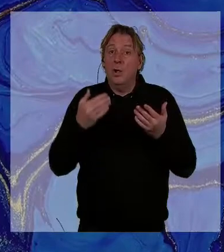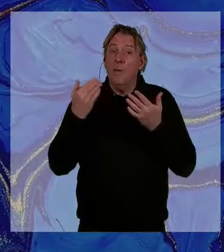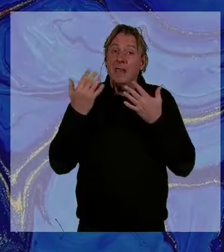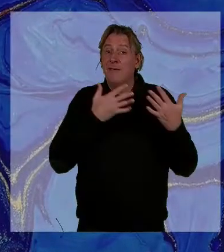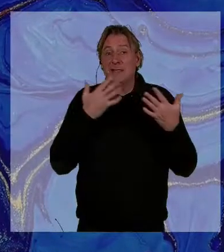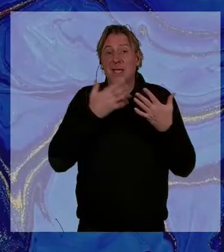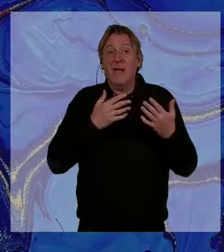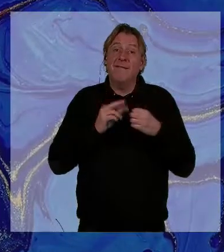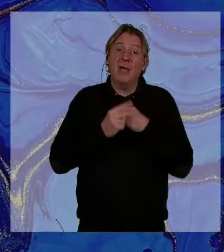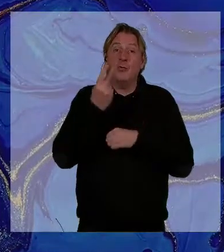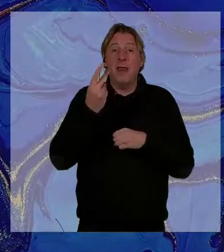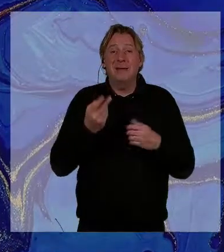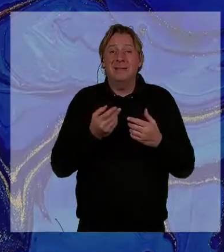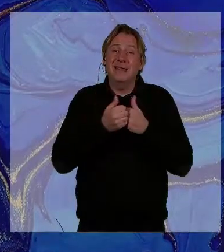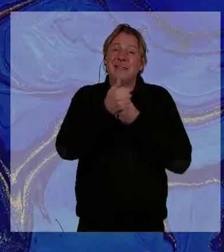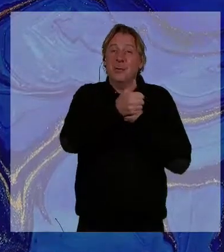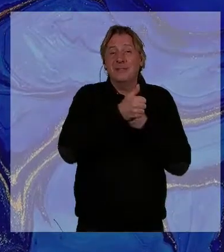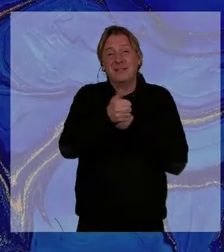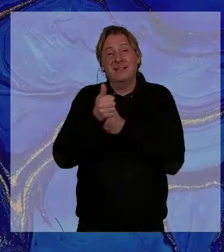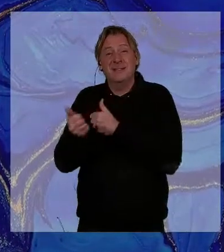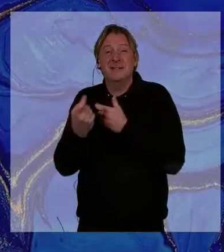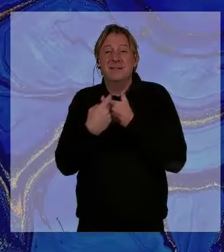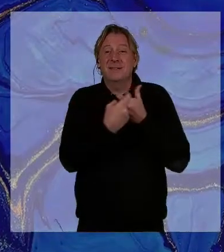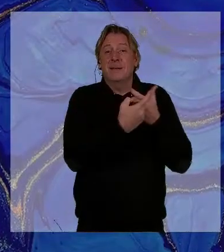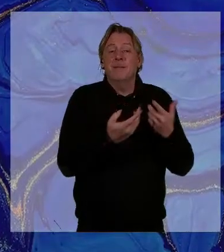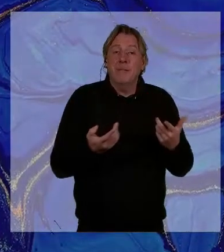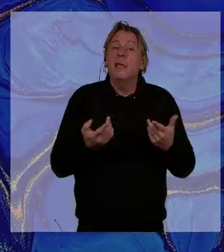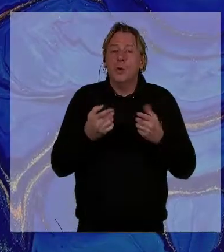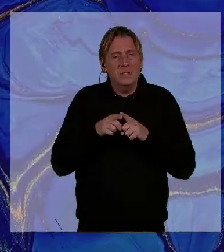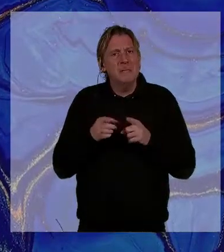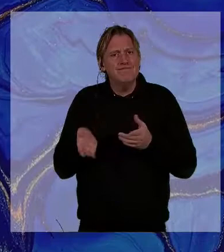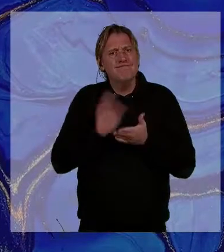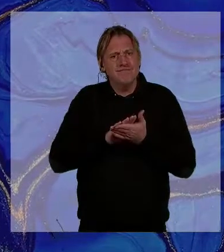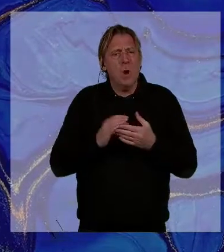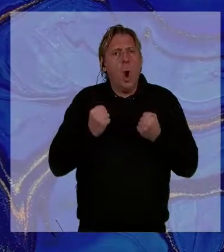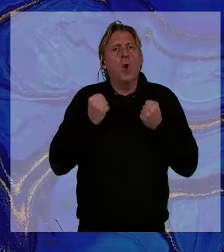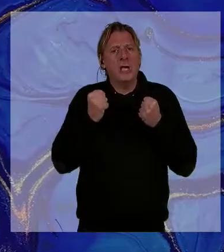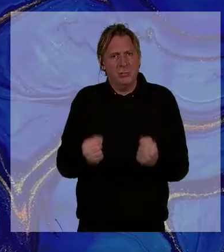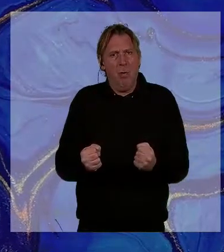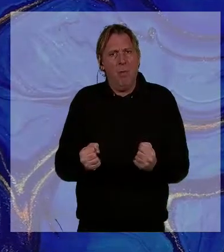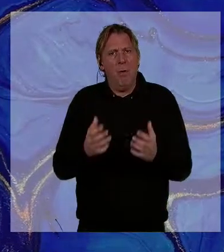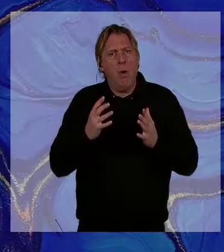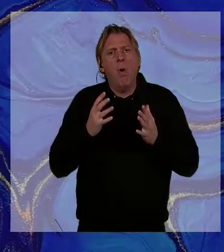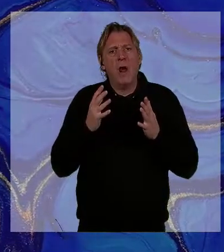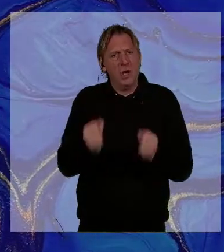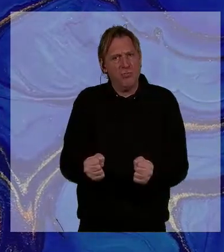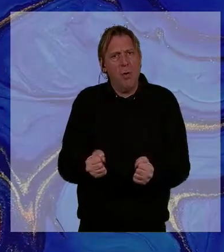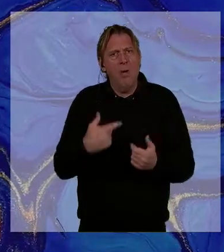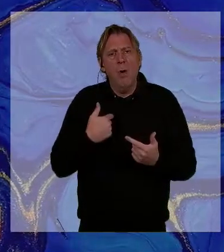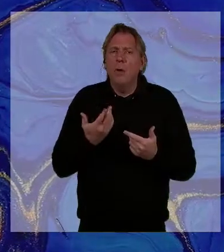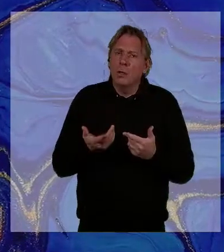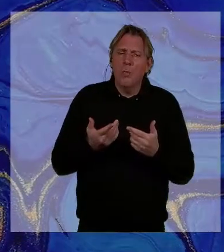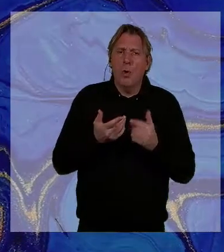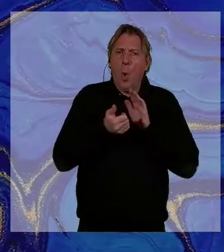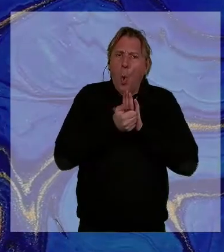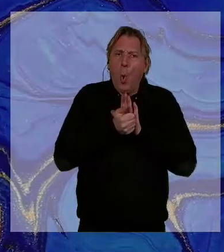virtuelle, mais renforcent l'engagement que nous prenons. L'engagement de jouer notre rôle, de